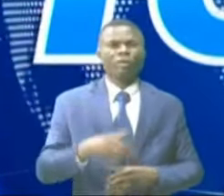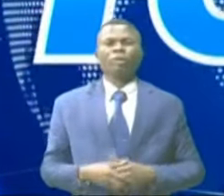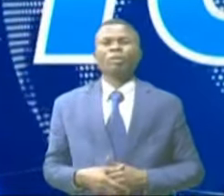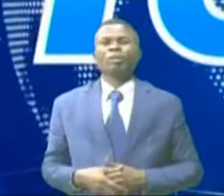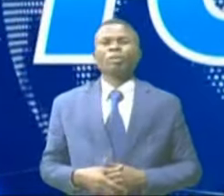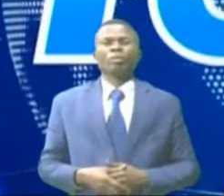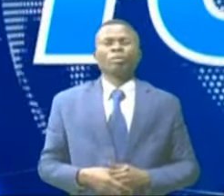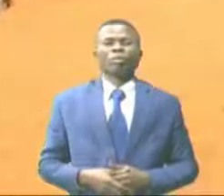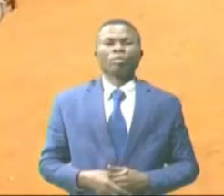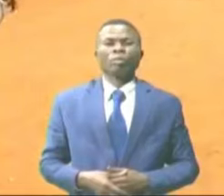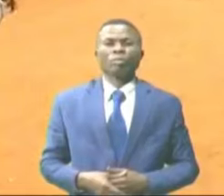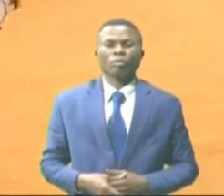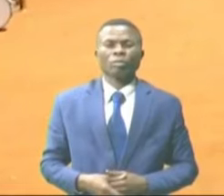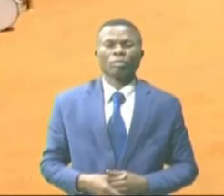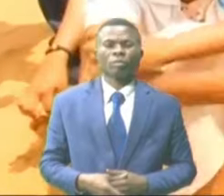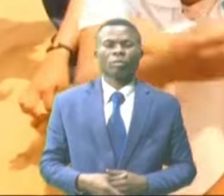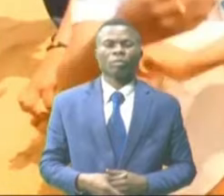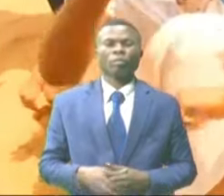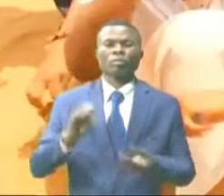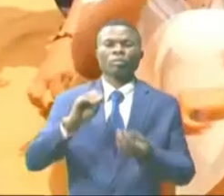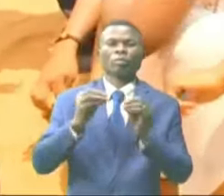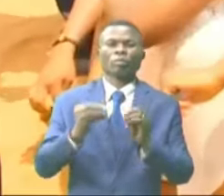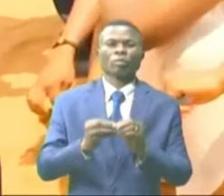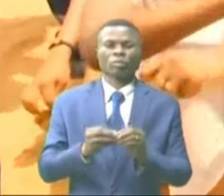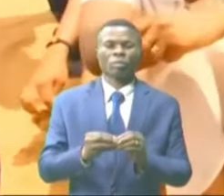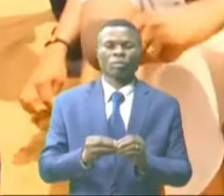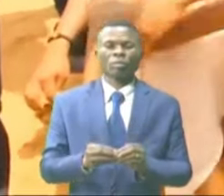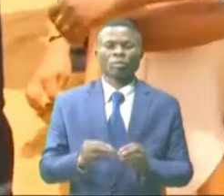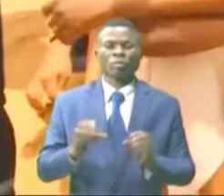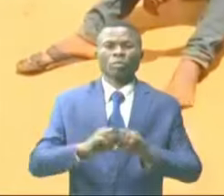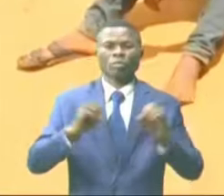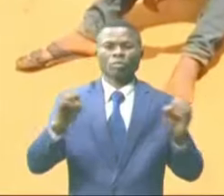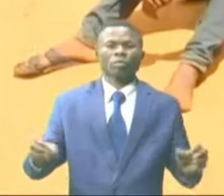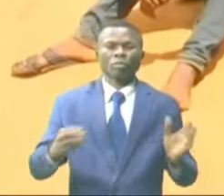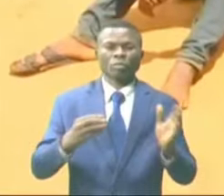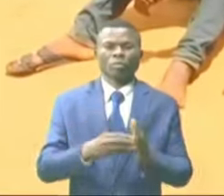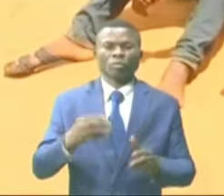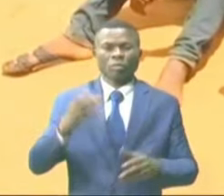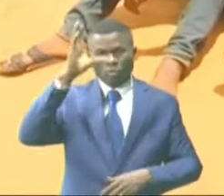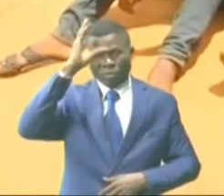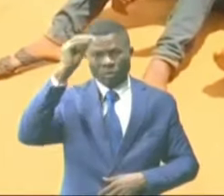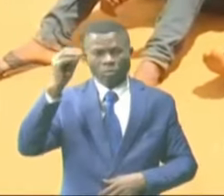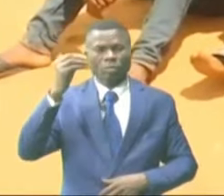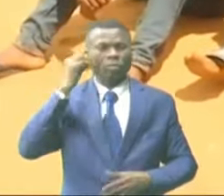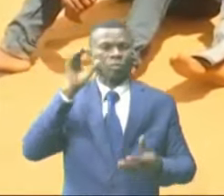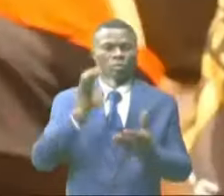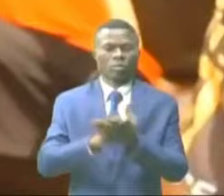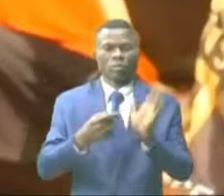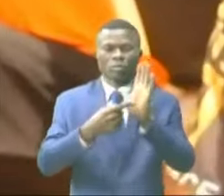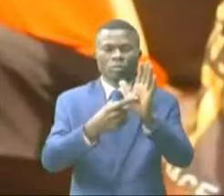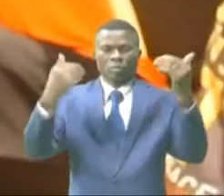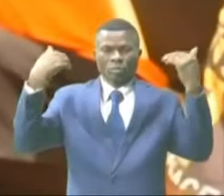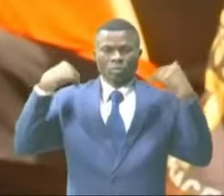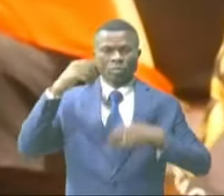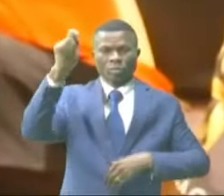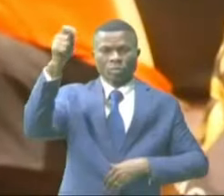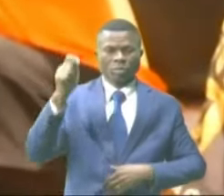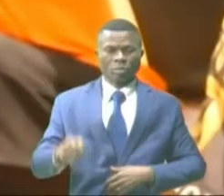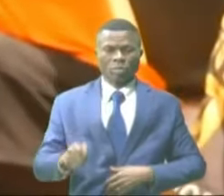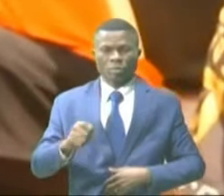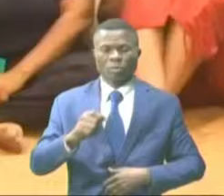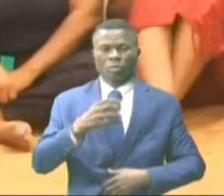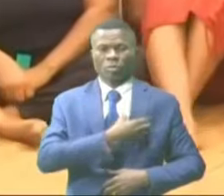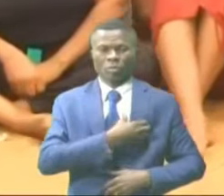reportage. Ils sont au nombre de 50. Ces hommes et femmes ont été présentés au commissaire provincial de la police